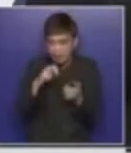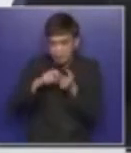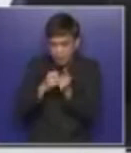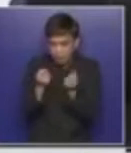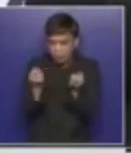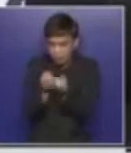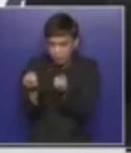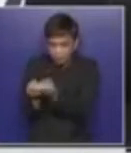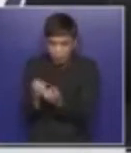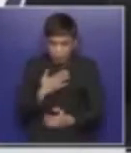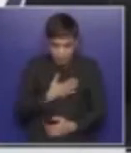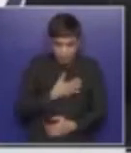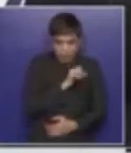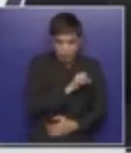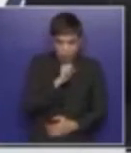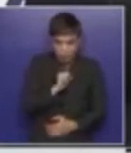ก็จะท่านเนี่ยไม่บอกให้สภาแห่งนี้รู้ครับประชาชนครับเขากำลังยากลำบากโดยเฉพาะผมมีเป็นศ.